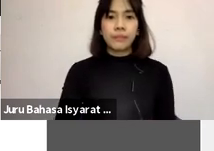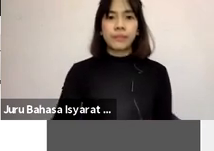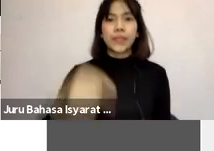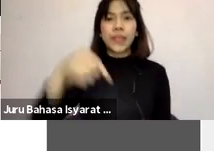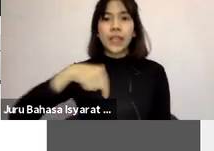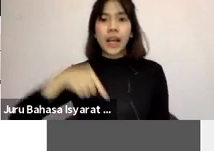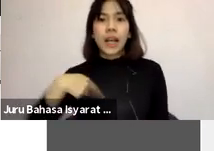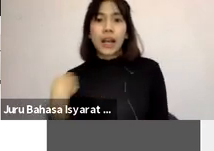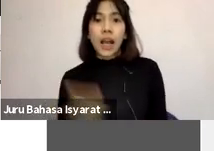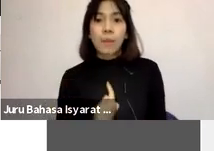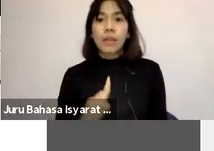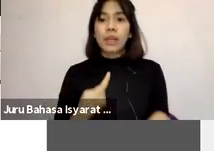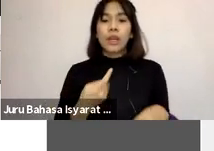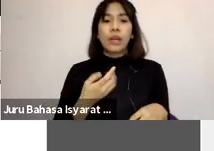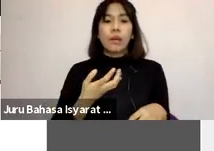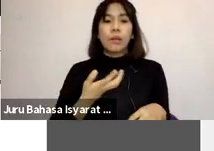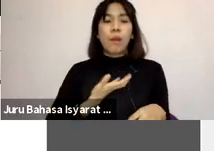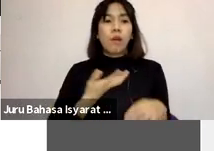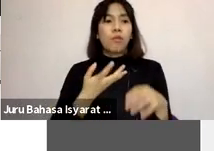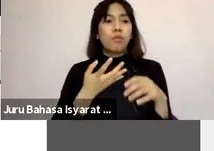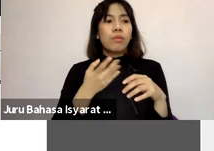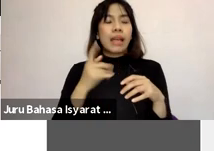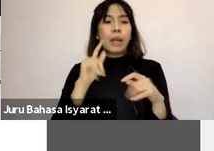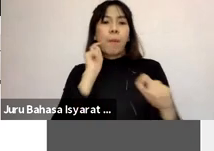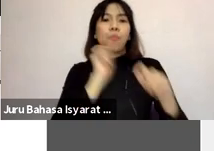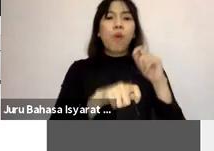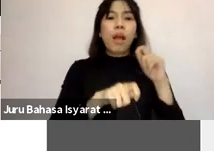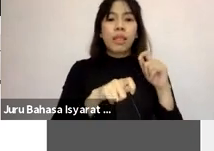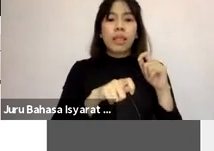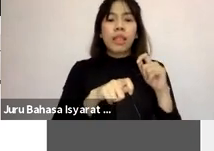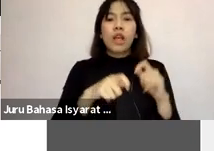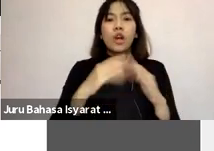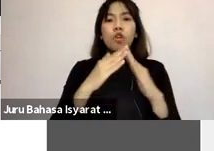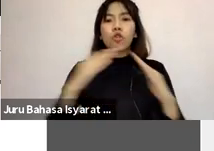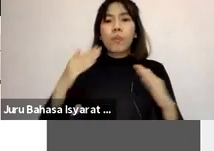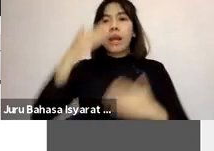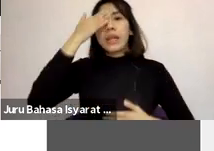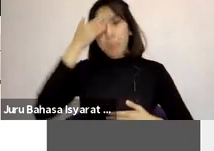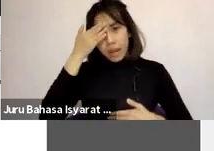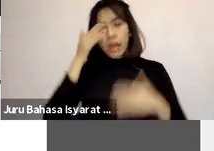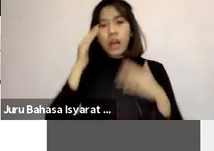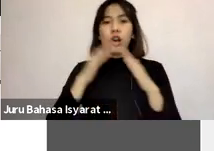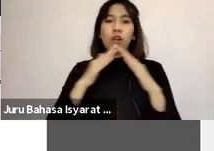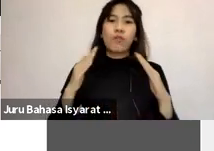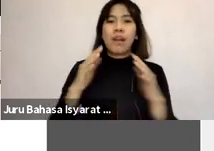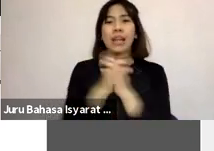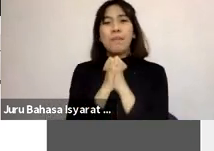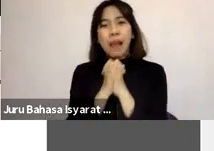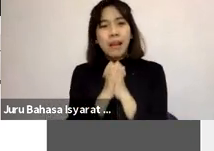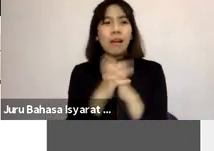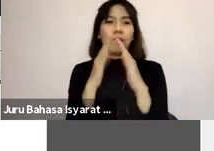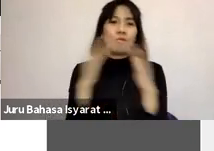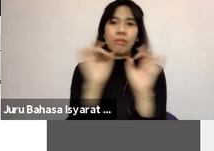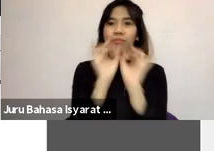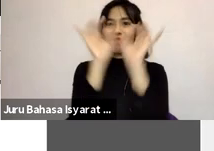sebagai Unila semacam pilot proyek itu rumah ibadah yang sesimpel itu ininya